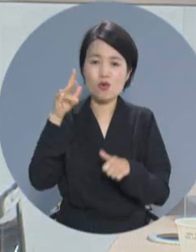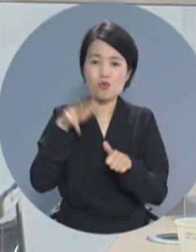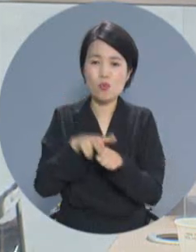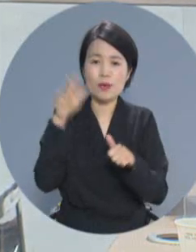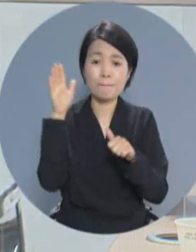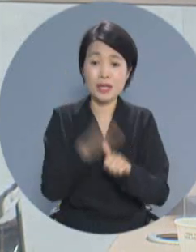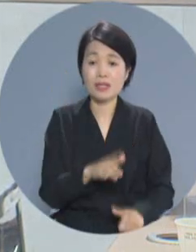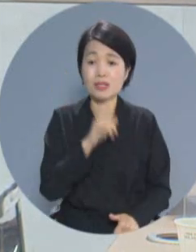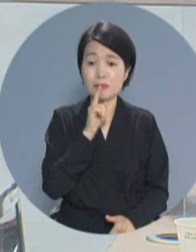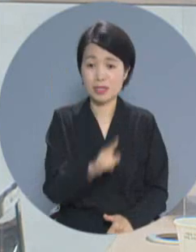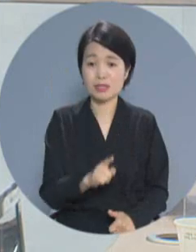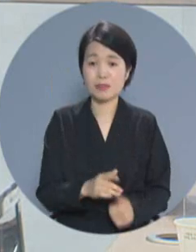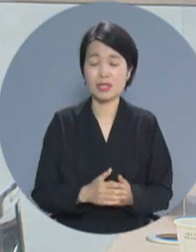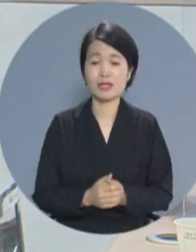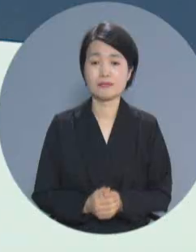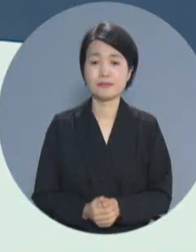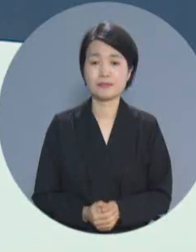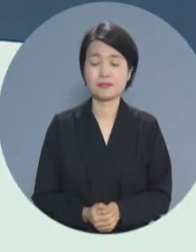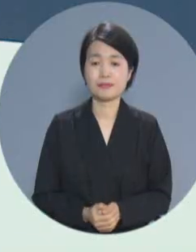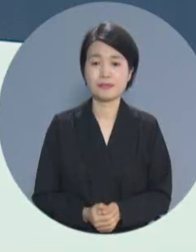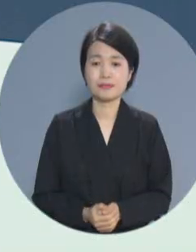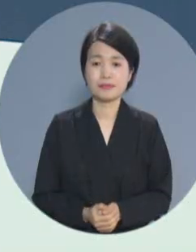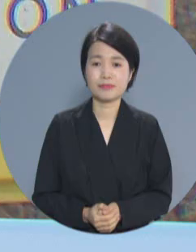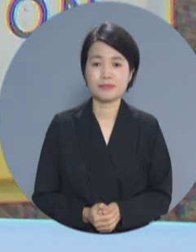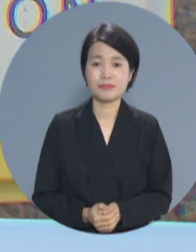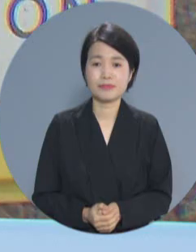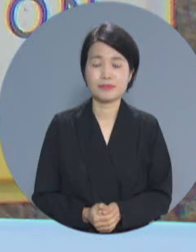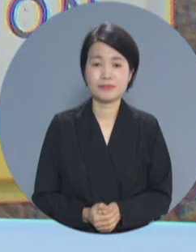됐다고 덧붙였습니다.